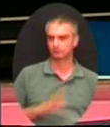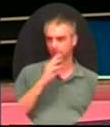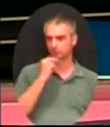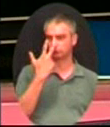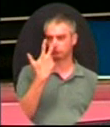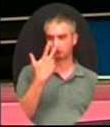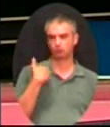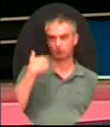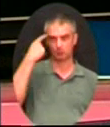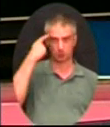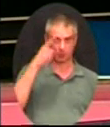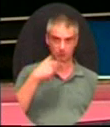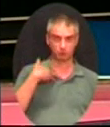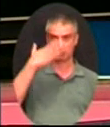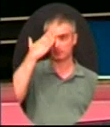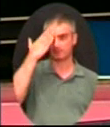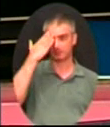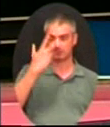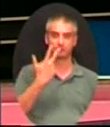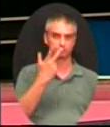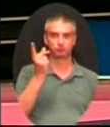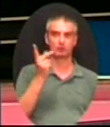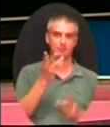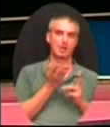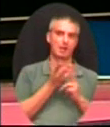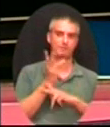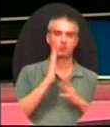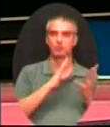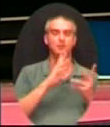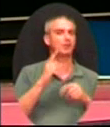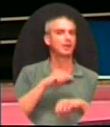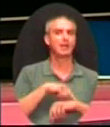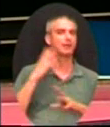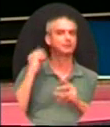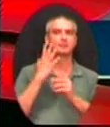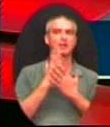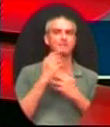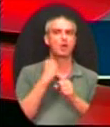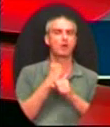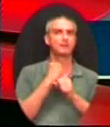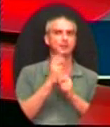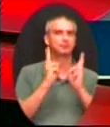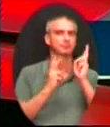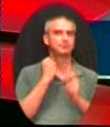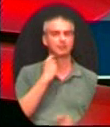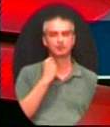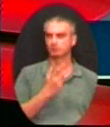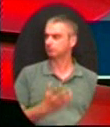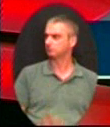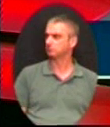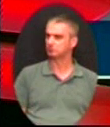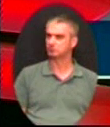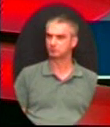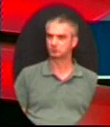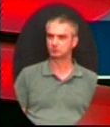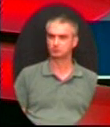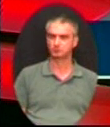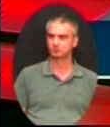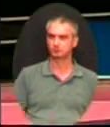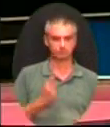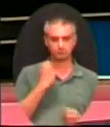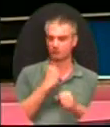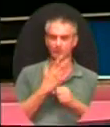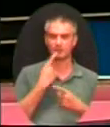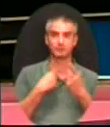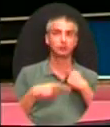מדובר בשלושה שאני יודעת, שאני מכירה, שהם עוברים את הטלטלה הזאת. כמה זמן הם עובדים כבר ביקב? הם עובדים כמה